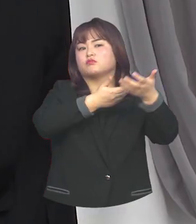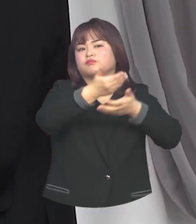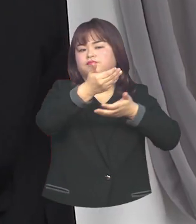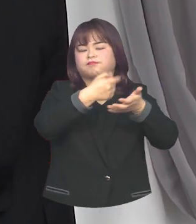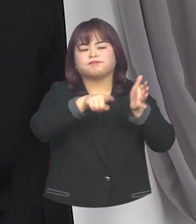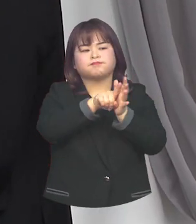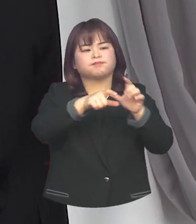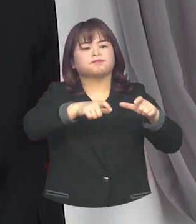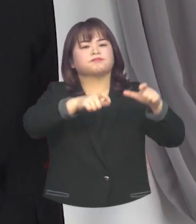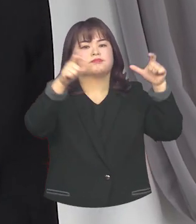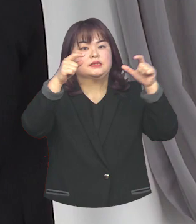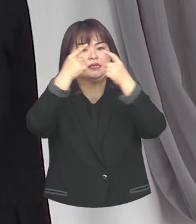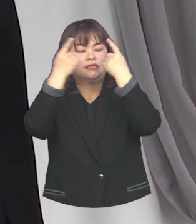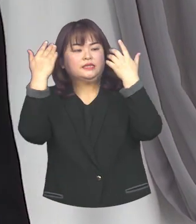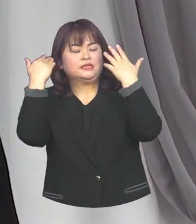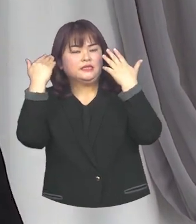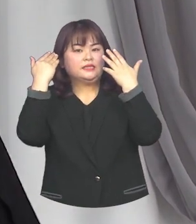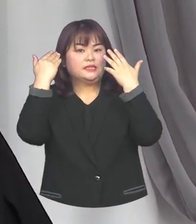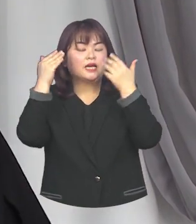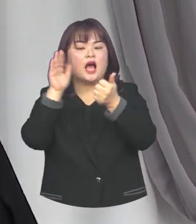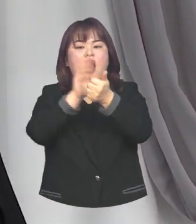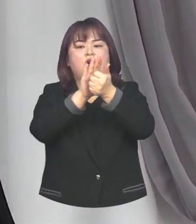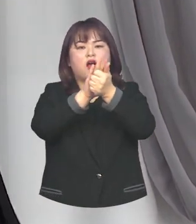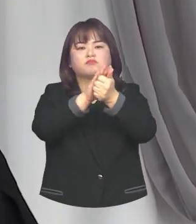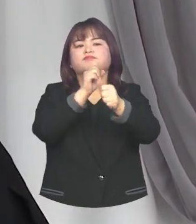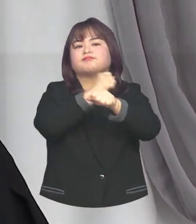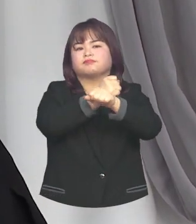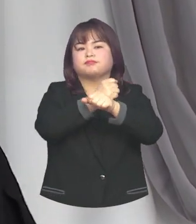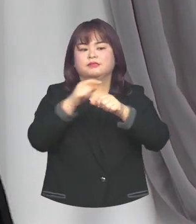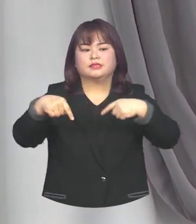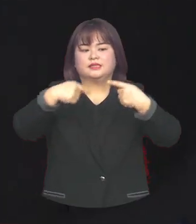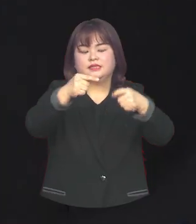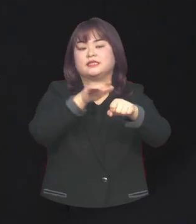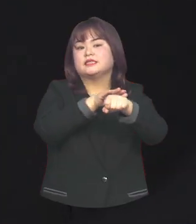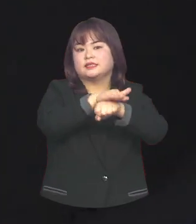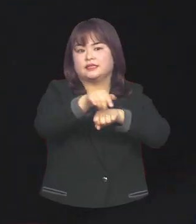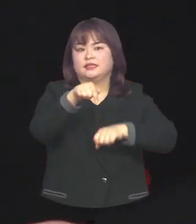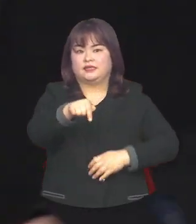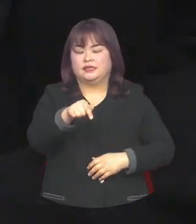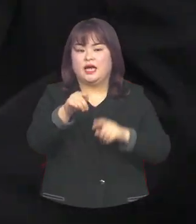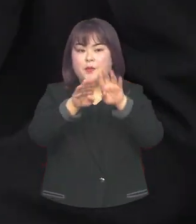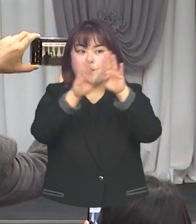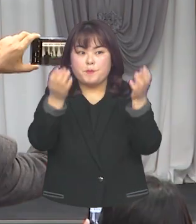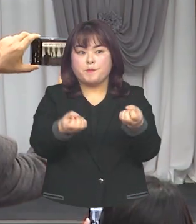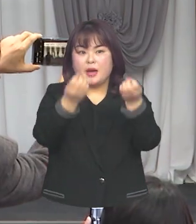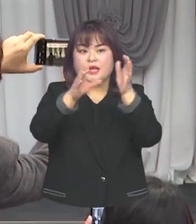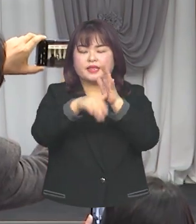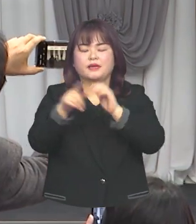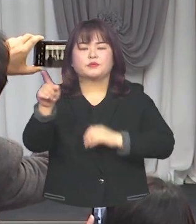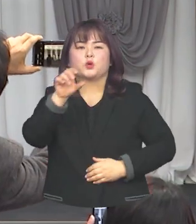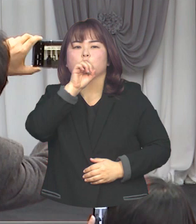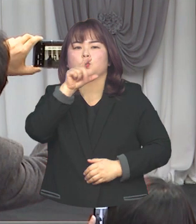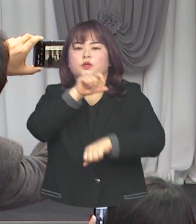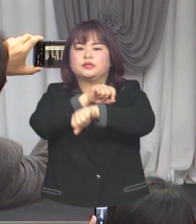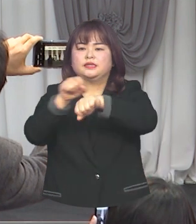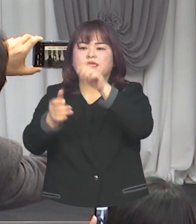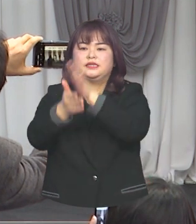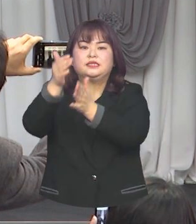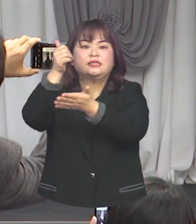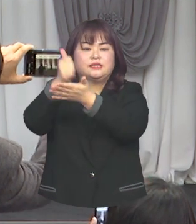판로 개척 활동에 대학생 무역인재가 인턴으로 참여하는 방식입니다. 이날 발대식에서는